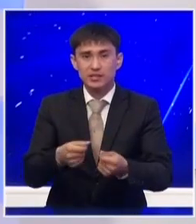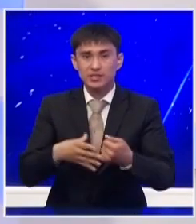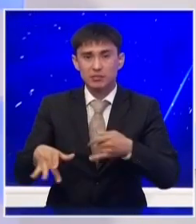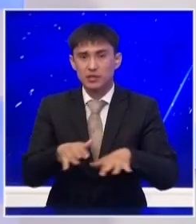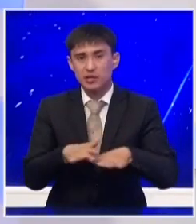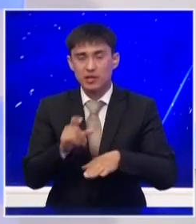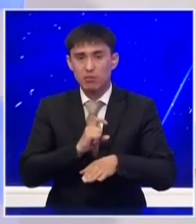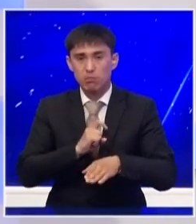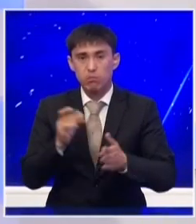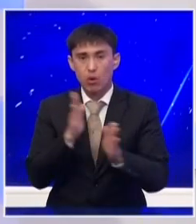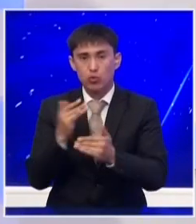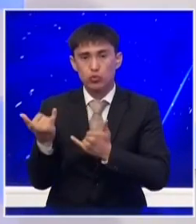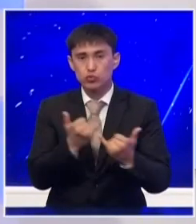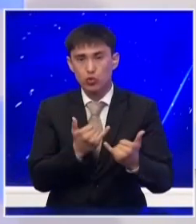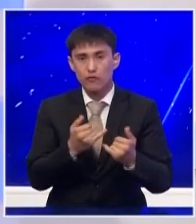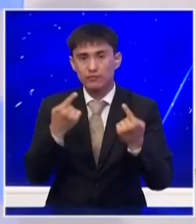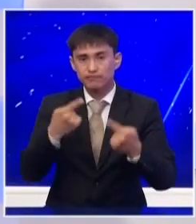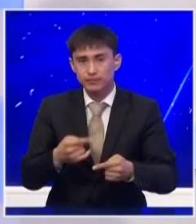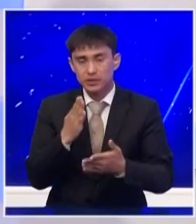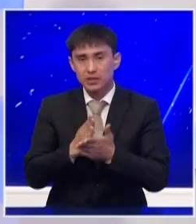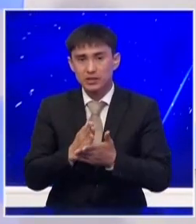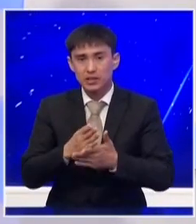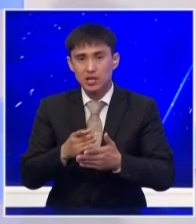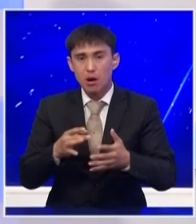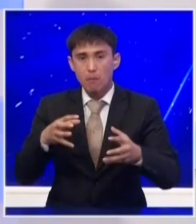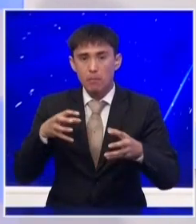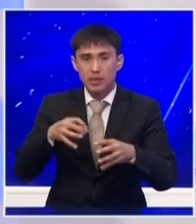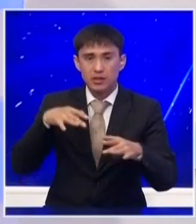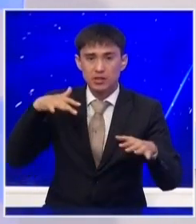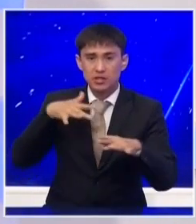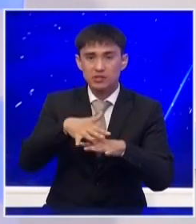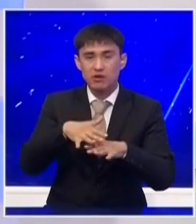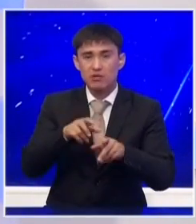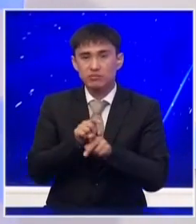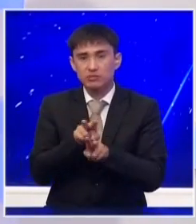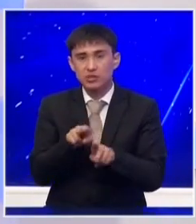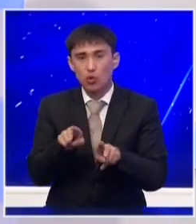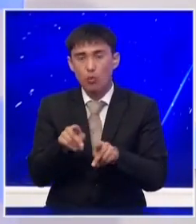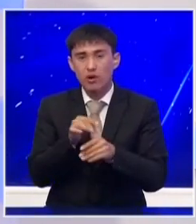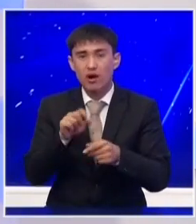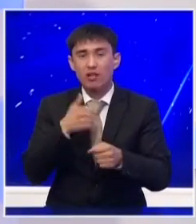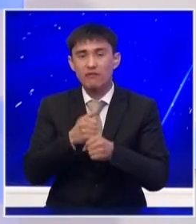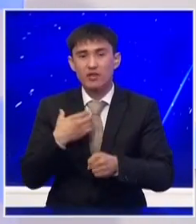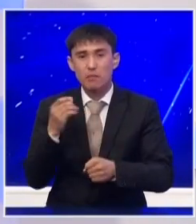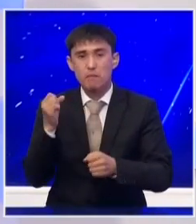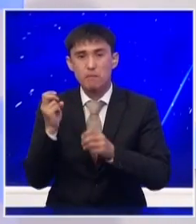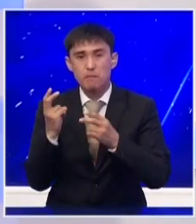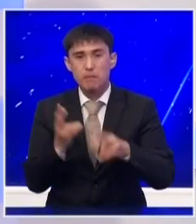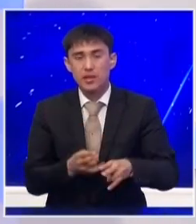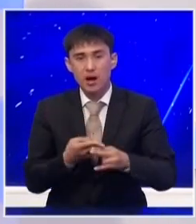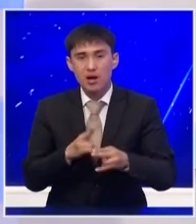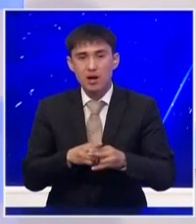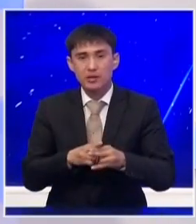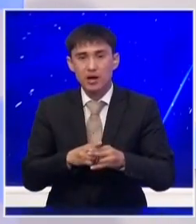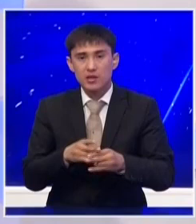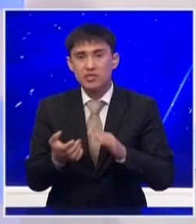не только погодные условия или нашествие прожорливых насекомых, но и самая главная беда – нехватка или полное